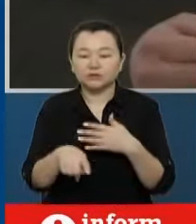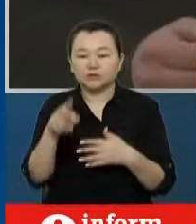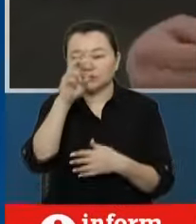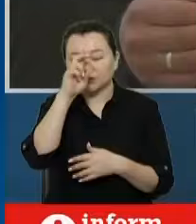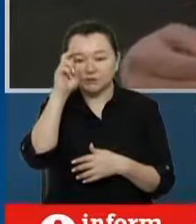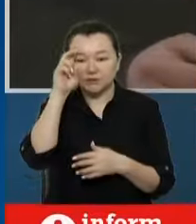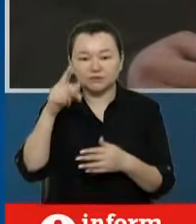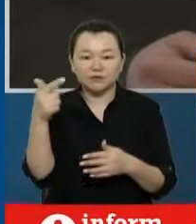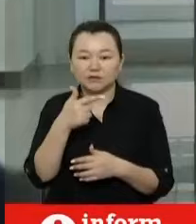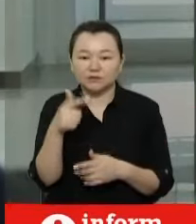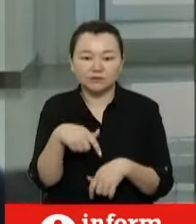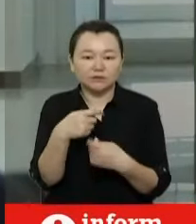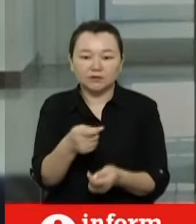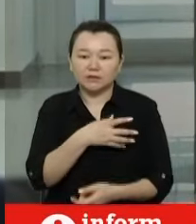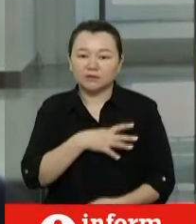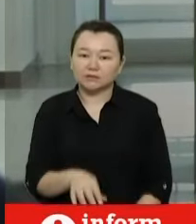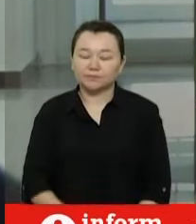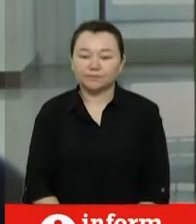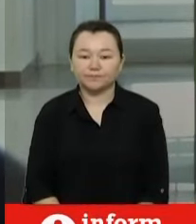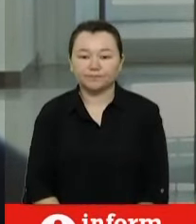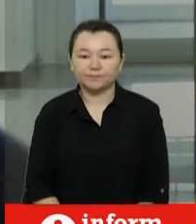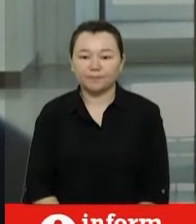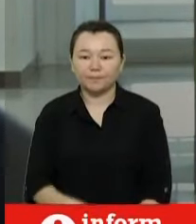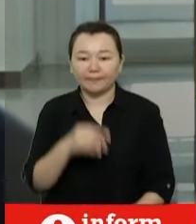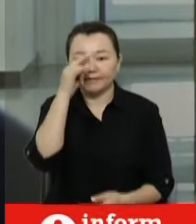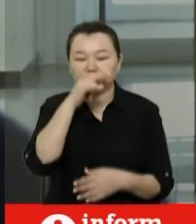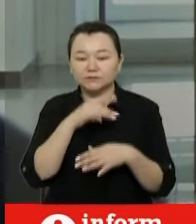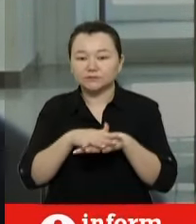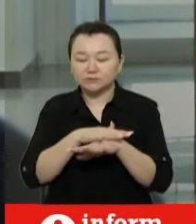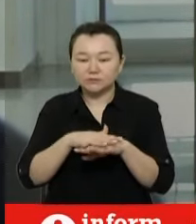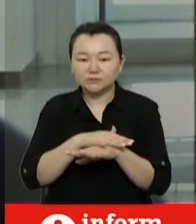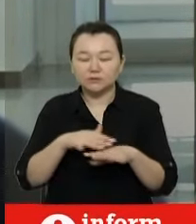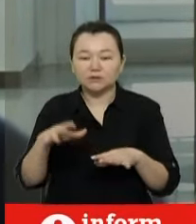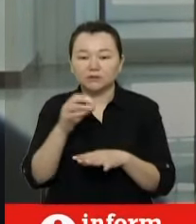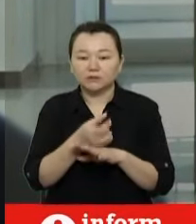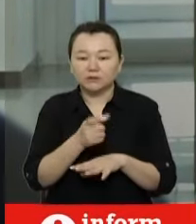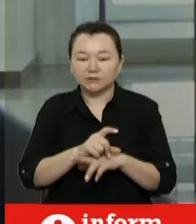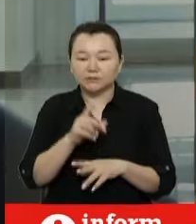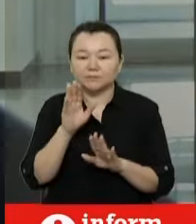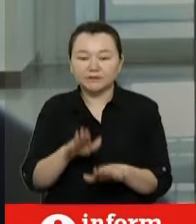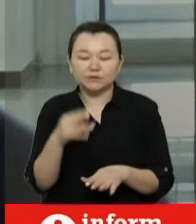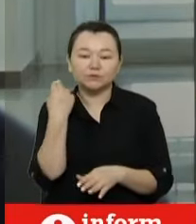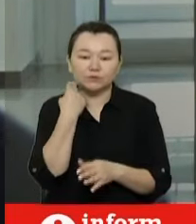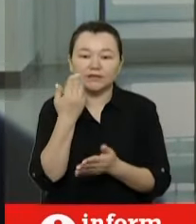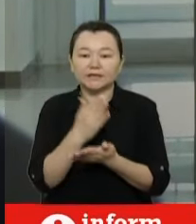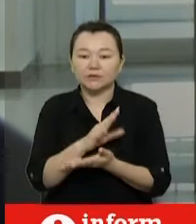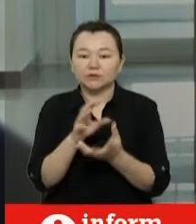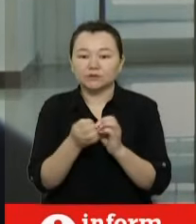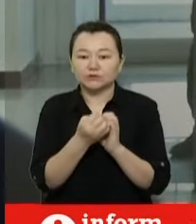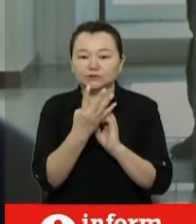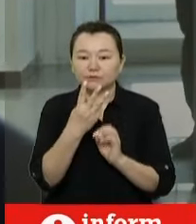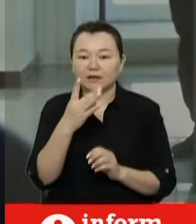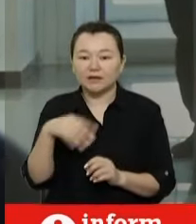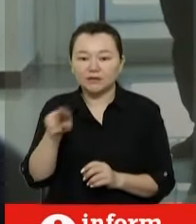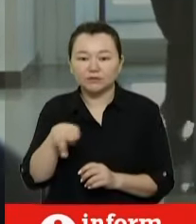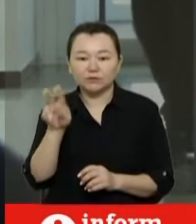үкіметі кепілдік бермеген. Бүгінгі күнде Қазақстан халқының мойнына бюджеттен түсетін қарызы бар болғаны 14 миллиард доллар.